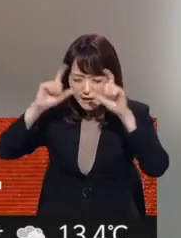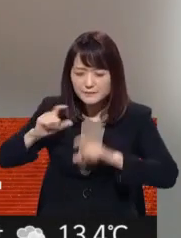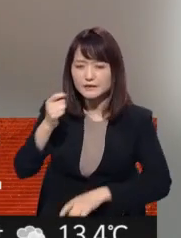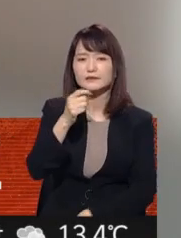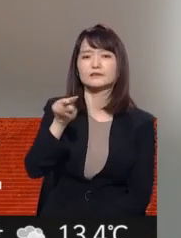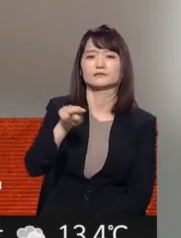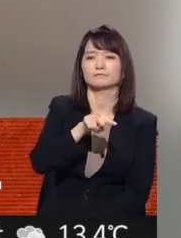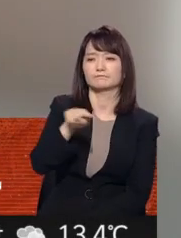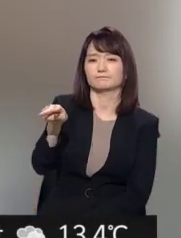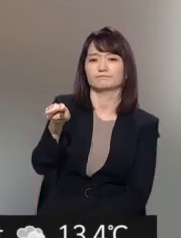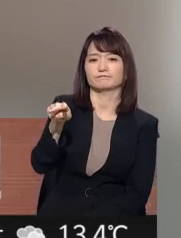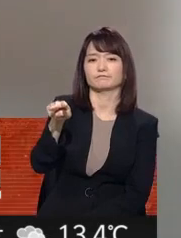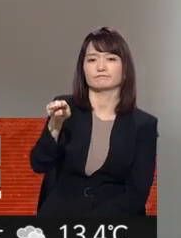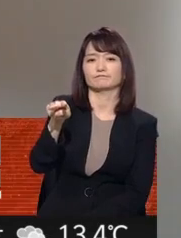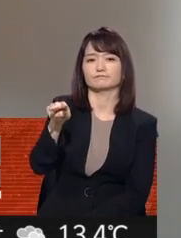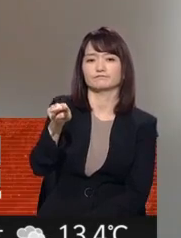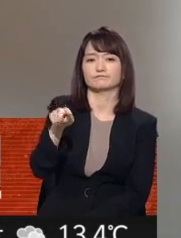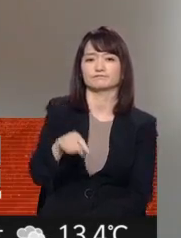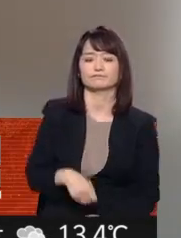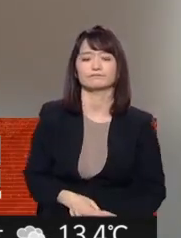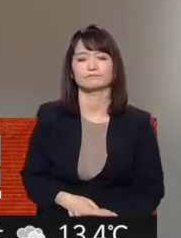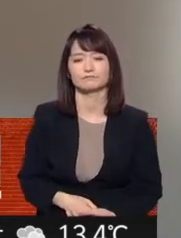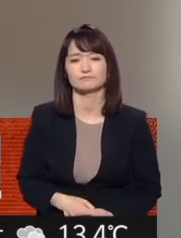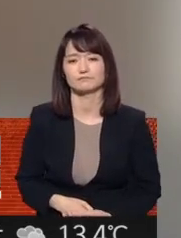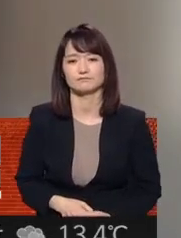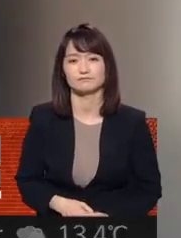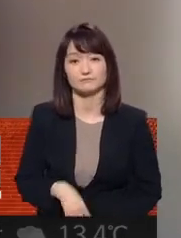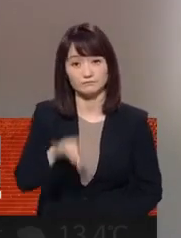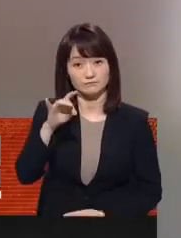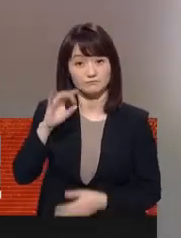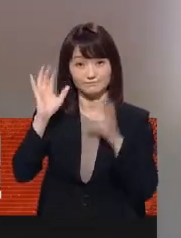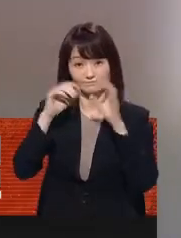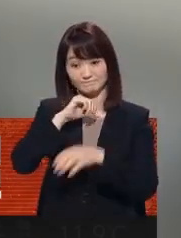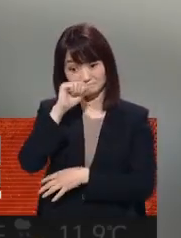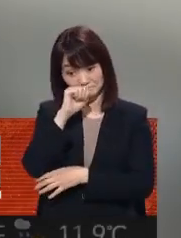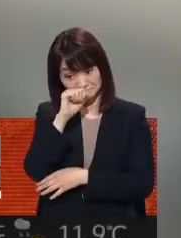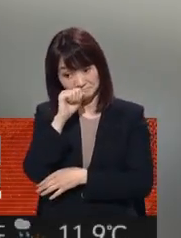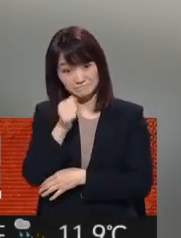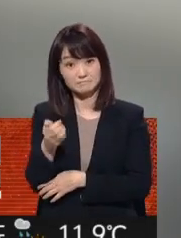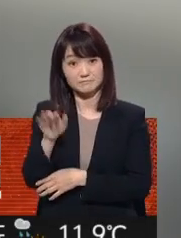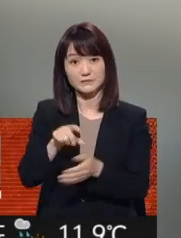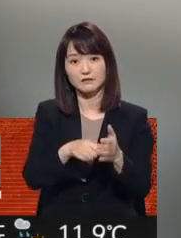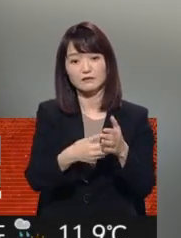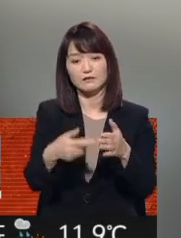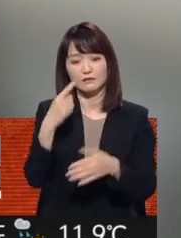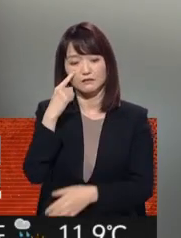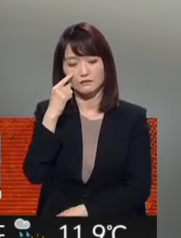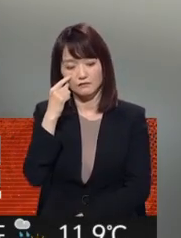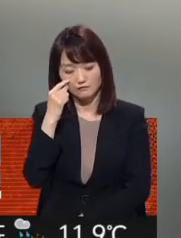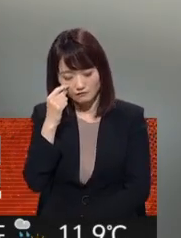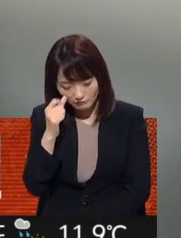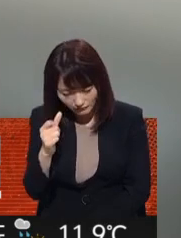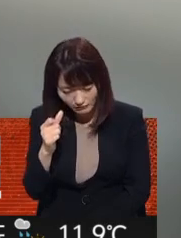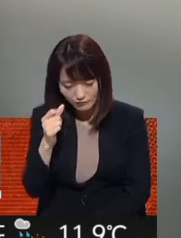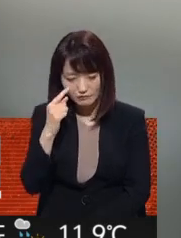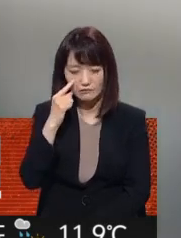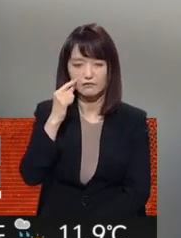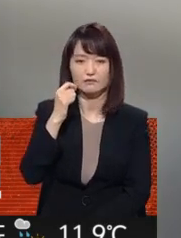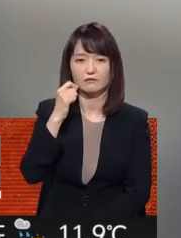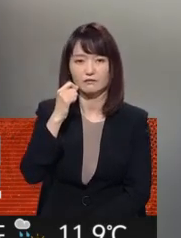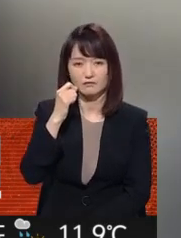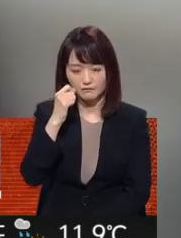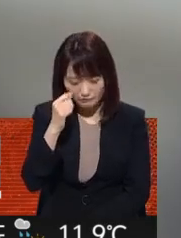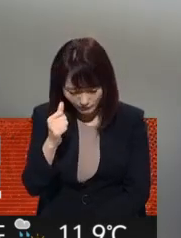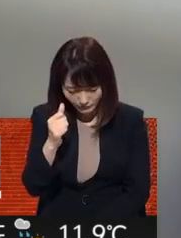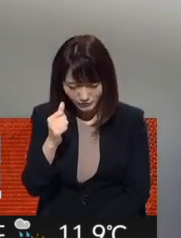밤새도록 가만히 앉아 TV를 보게 하는 것이었습니다. 처음엔 아이도 좋아하는 눈치였는데 시간이 지나면 졸리잖아요. 눈이 감기고 졸음이 쏟아지기